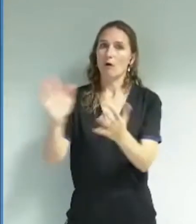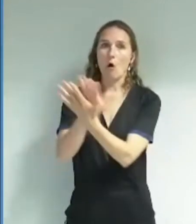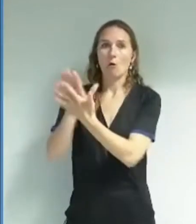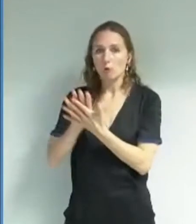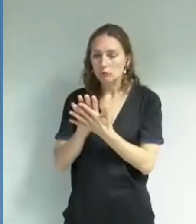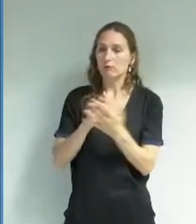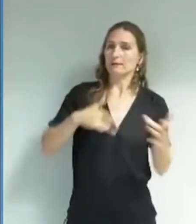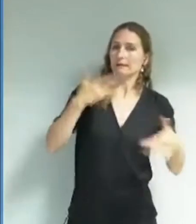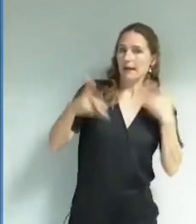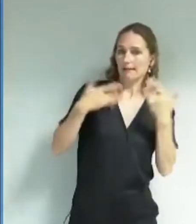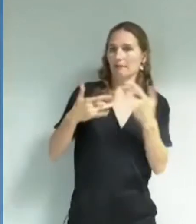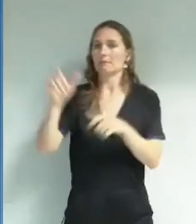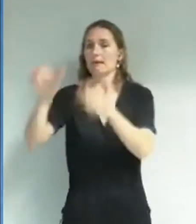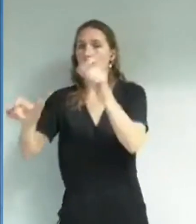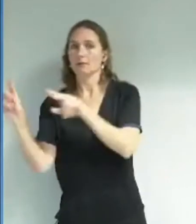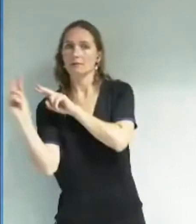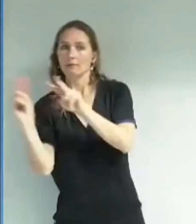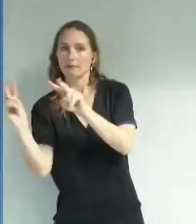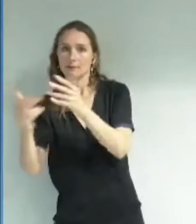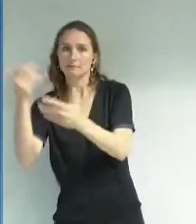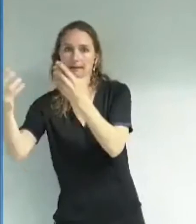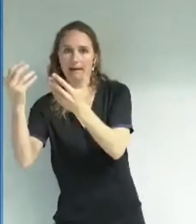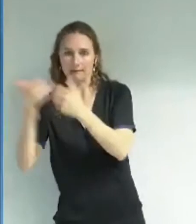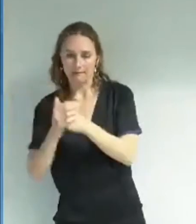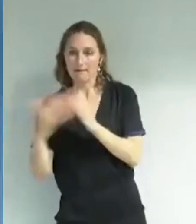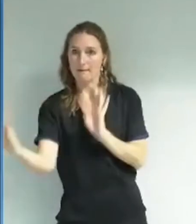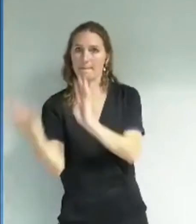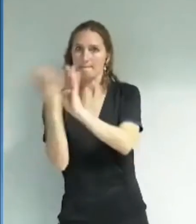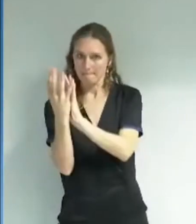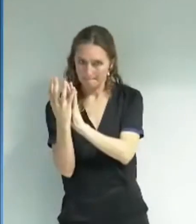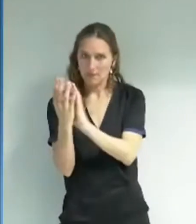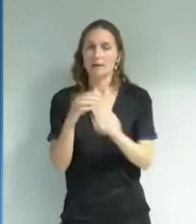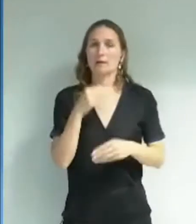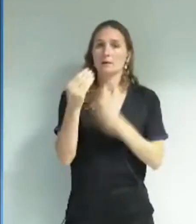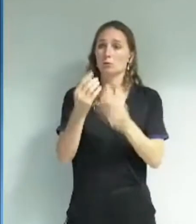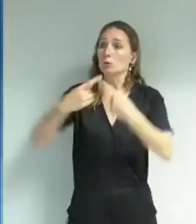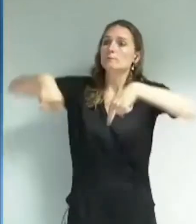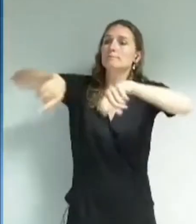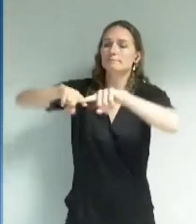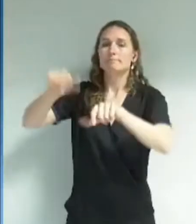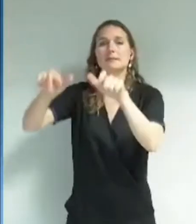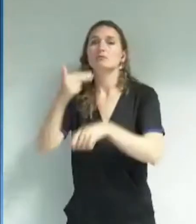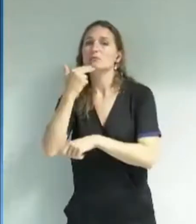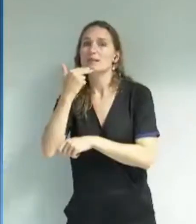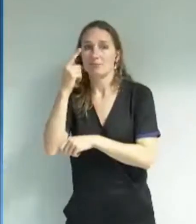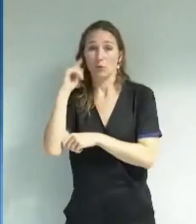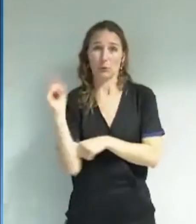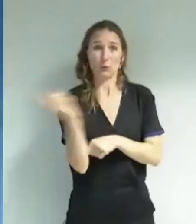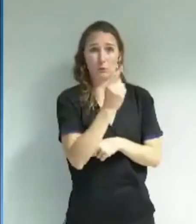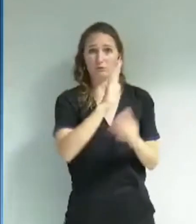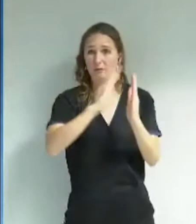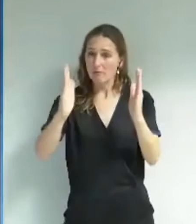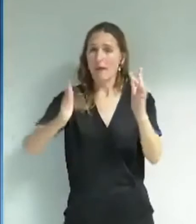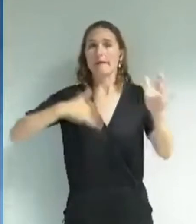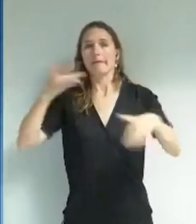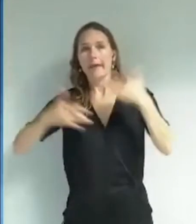d'autre part, le fait de mettre en place des comités d'usagères et usagers pour toutes les structures. On voit bien là qu'on a encore beaucoup de